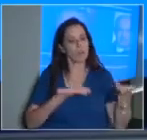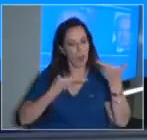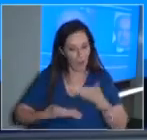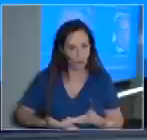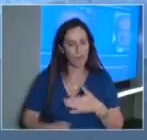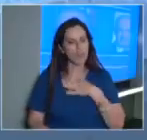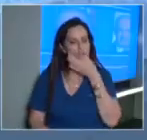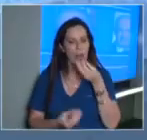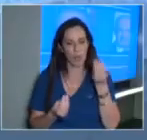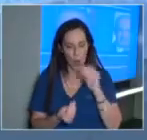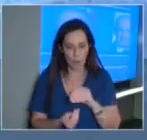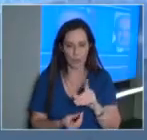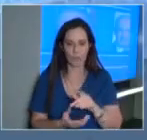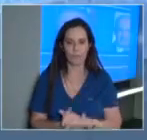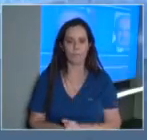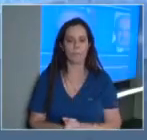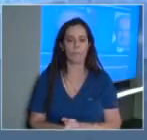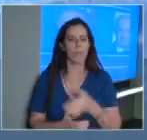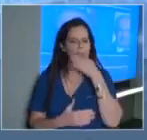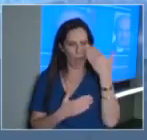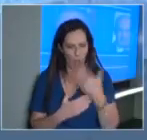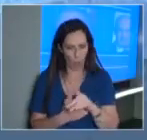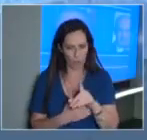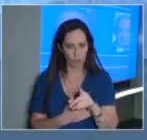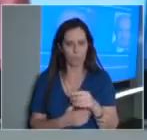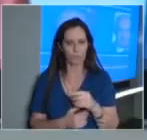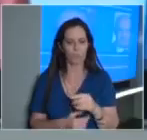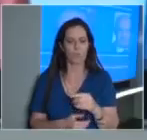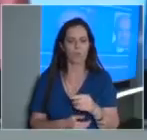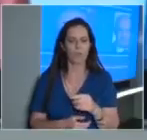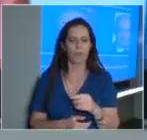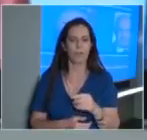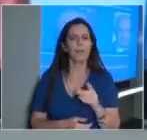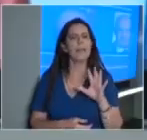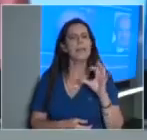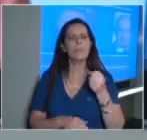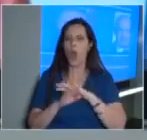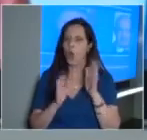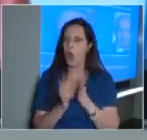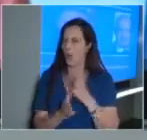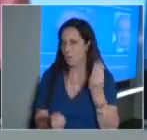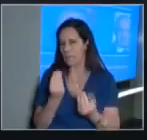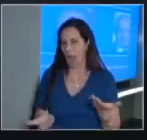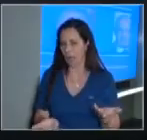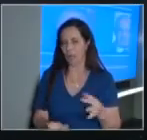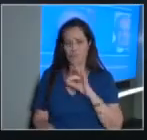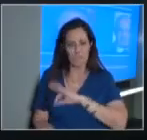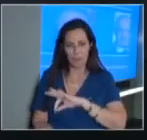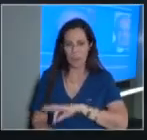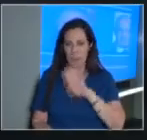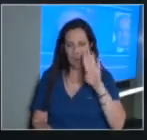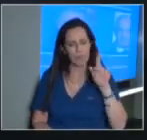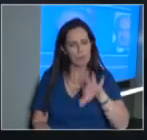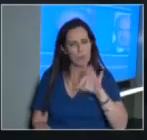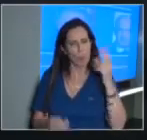כאן, שאלה נוספת מיניר, ואז נסיים. שאלה אחרונה ונשים את הדבר הזה בסוף. והיה והכל באמת משחק כמו שאתה אומר, וליברמן ונתניהו